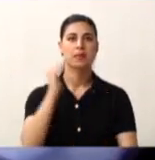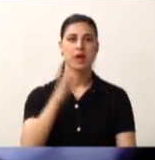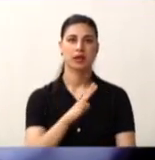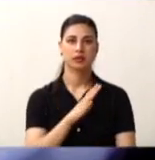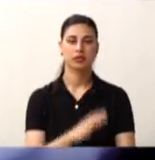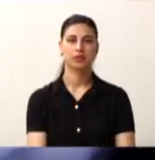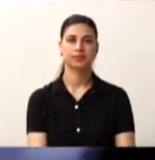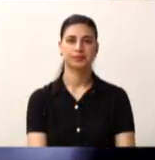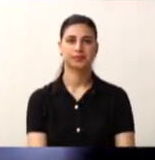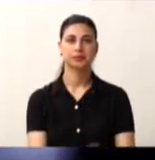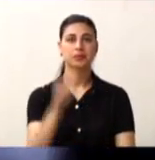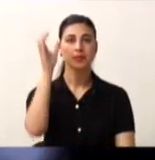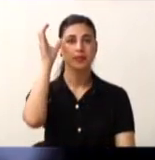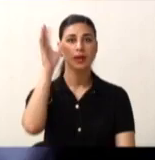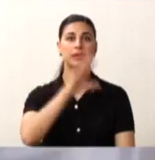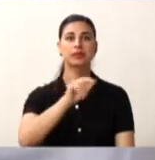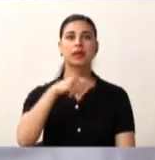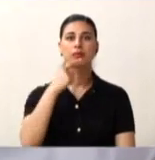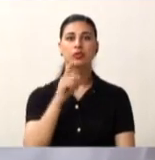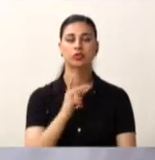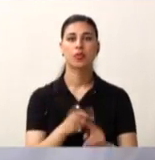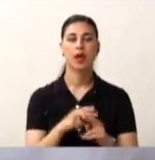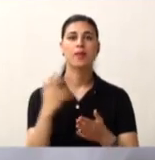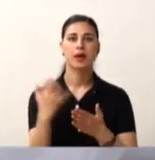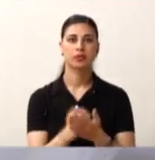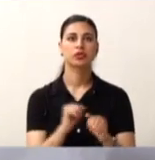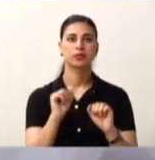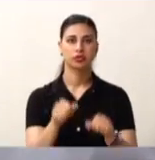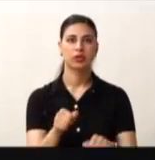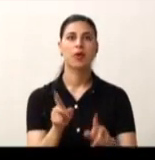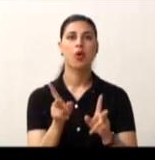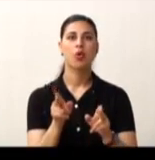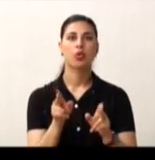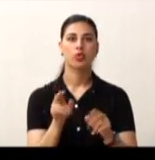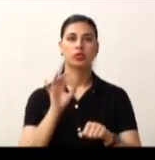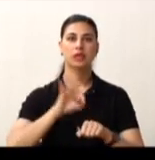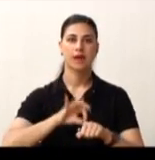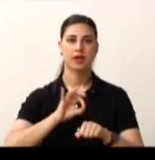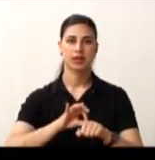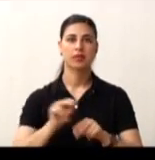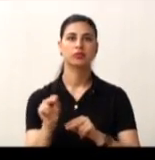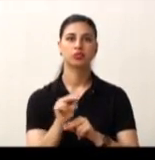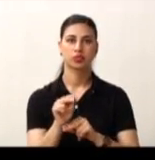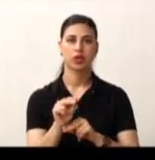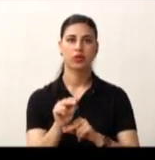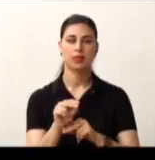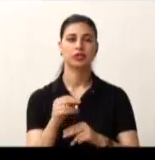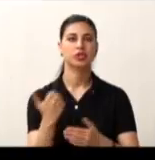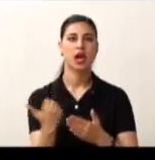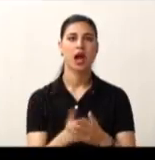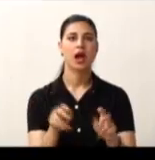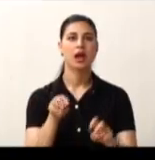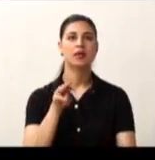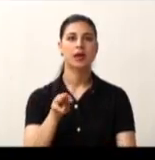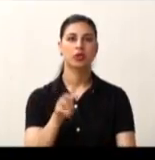იყო. მეცნიერები ვარაუდობენ, რომ ამ აღმოჩენამ შეიძლება ონკოლოგიური დაავადებების მკურნალობაში ახალ